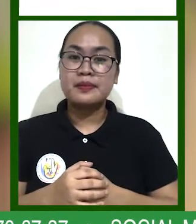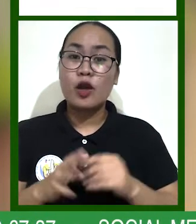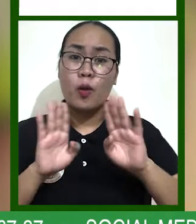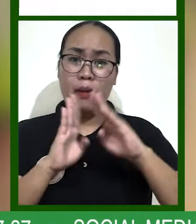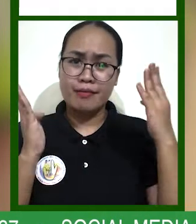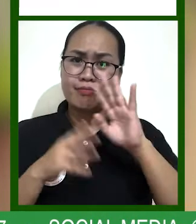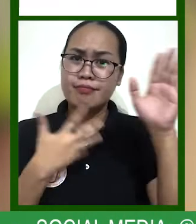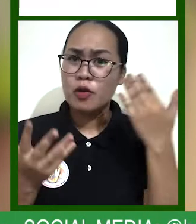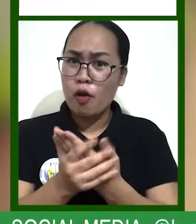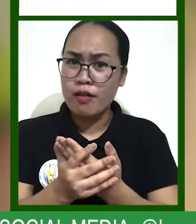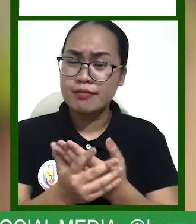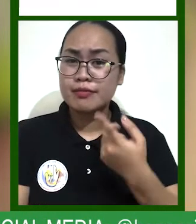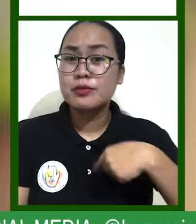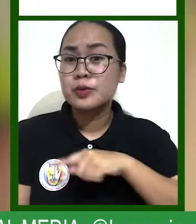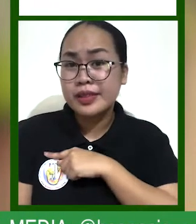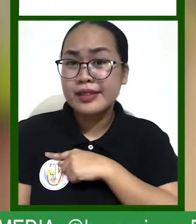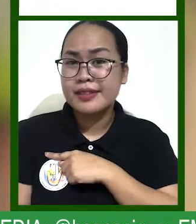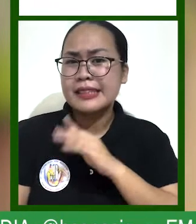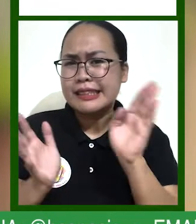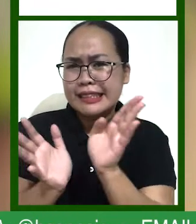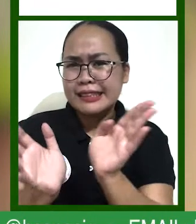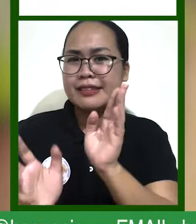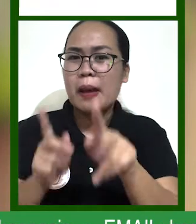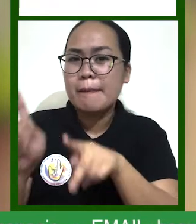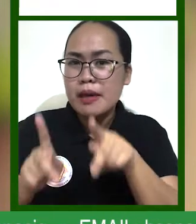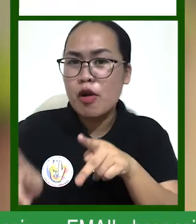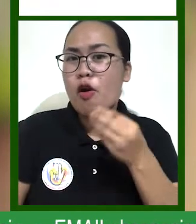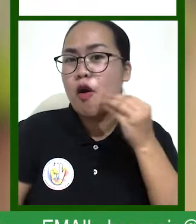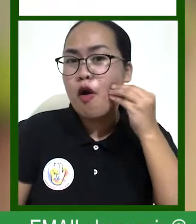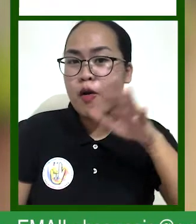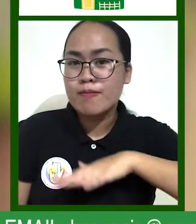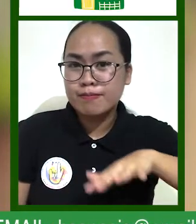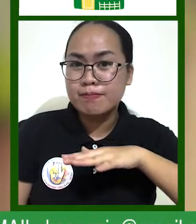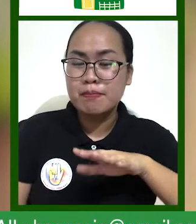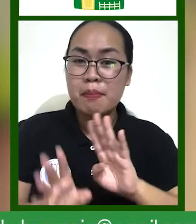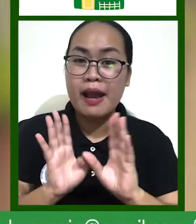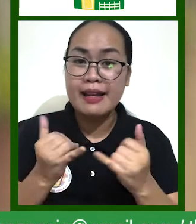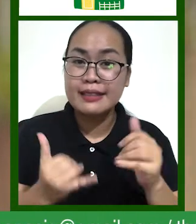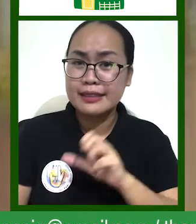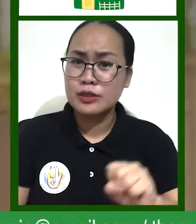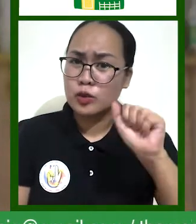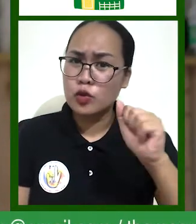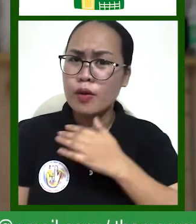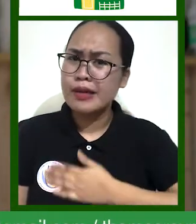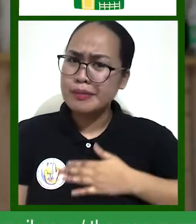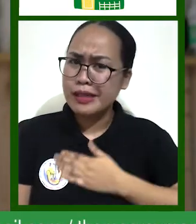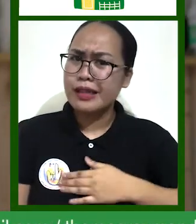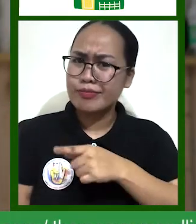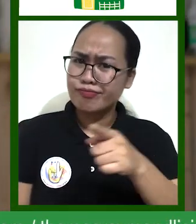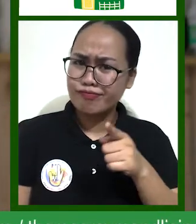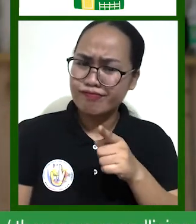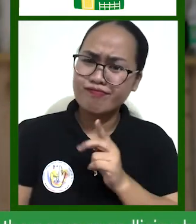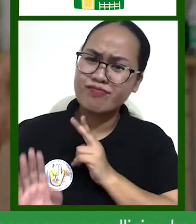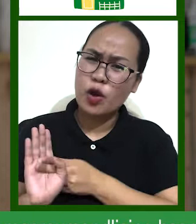open sa lahat, no? Inaanyayahan din namin ang iba't ibang mga residente dito po sa Barangay San Antonio. Makilaro lang po kayo. Alam niyo, walang structure 'yon, eh. Ano